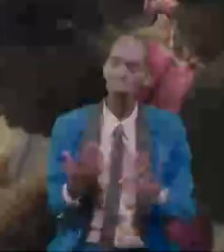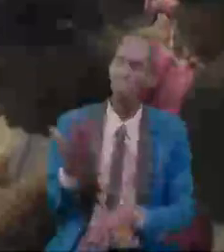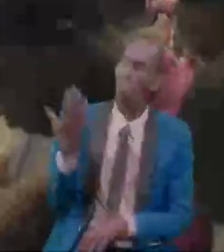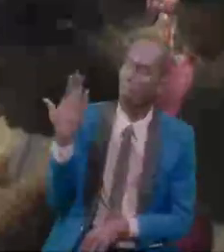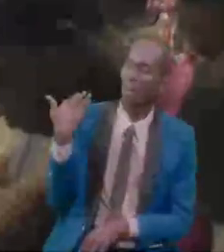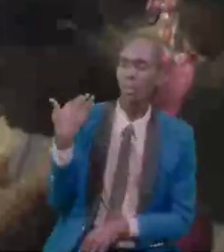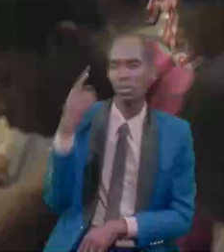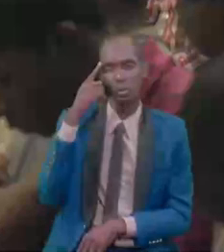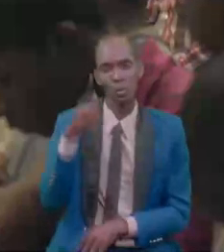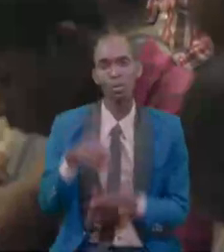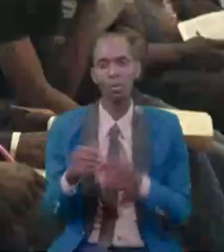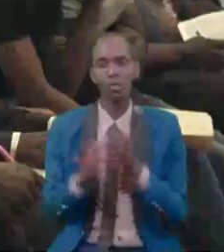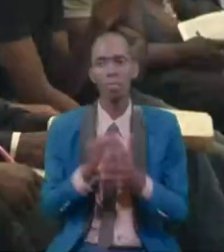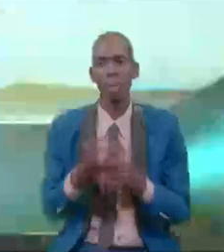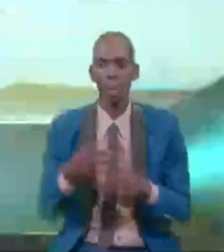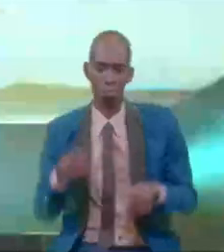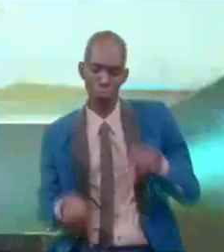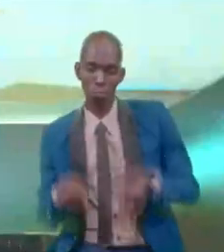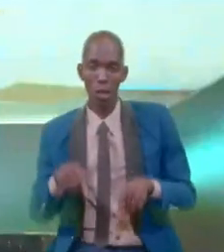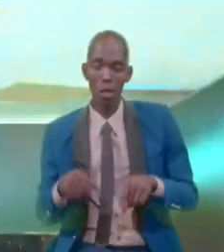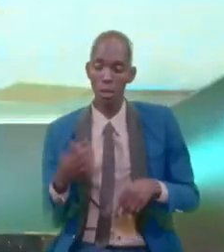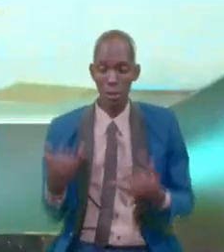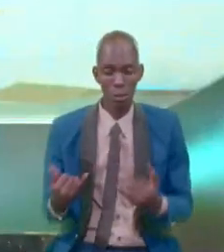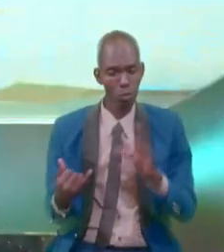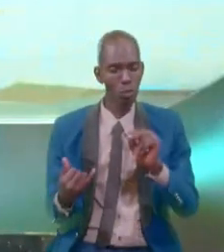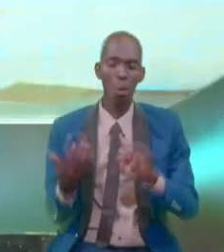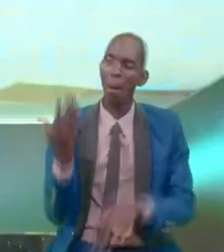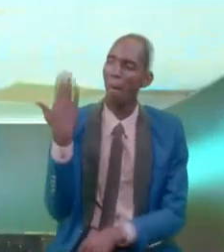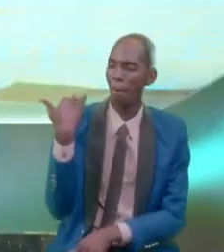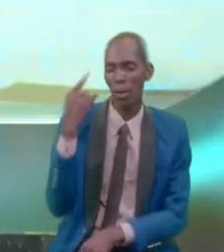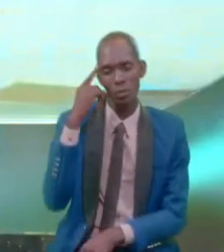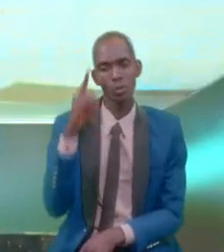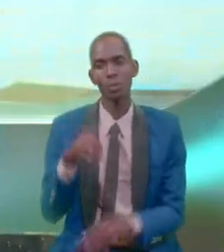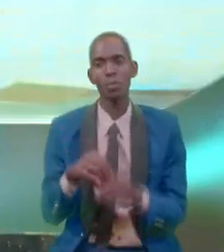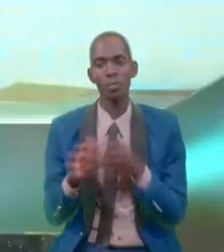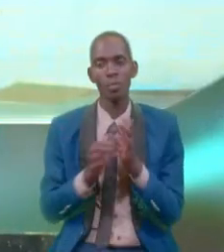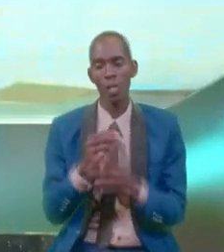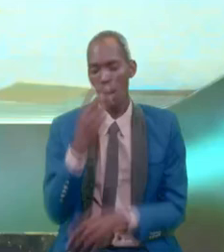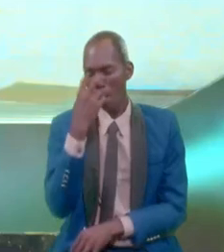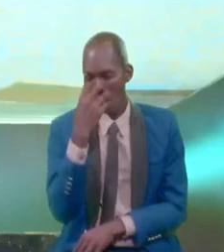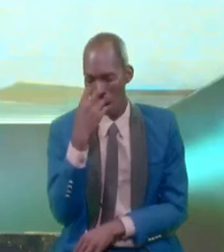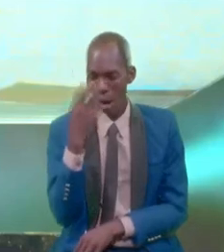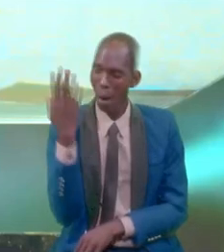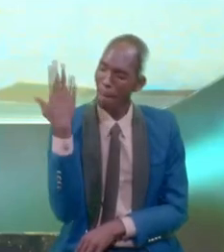le passé pour vous. La paralysie, c'est le passé. Celui qui avait eu, c'est le passé.